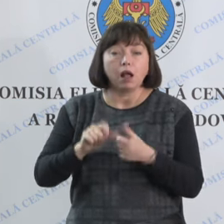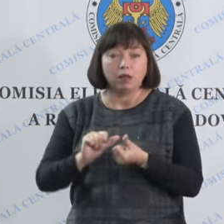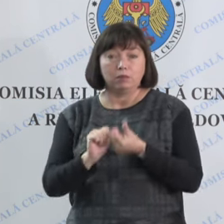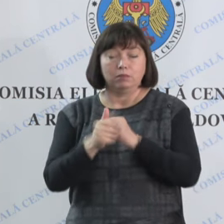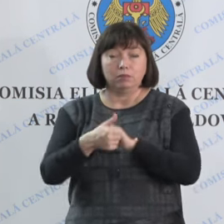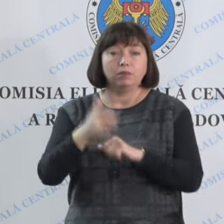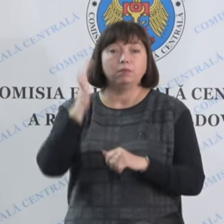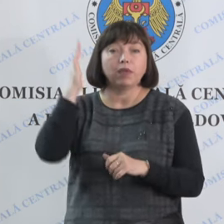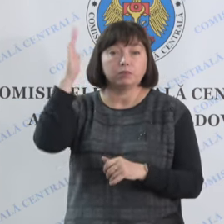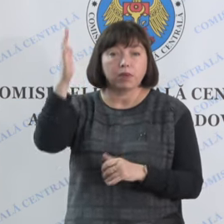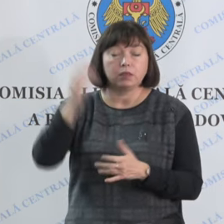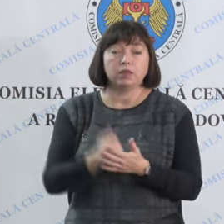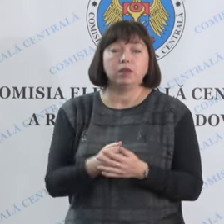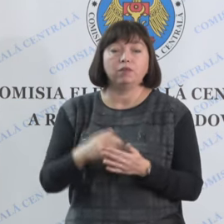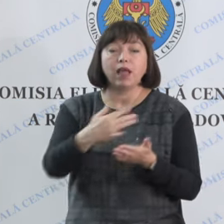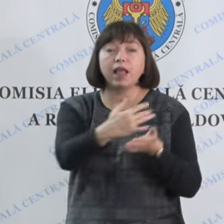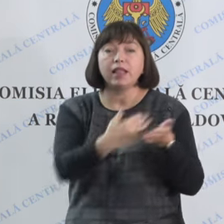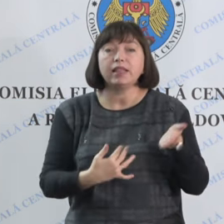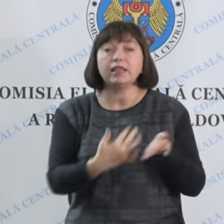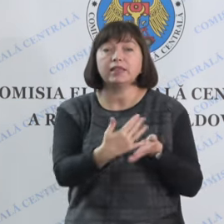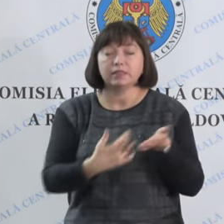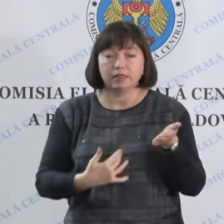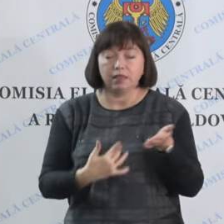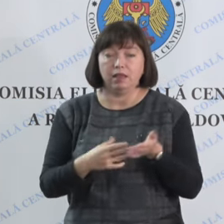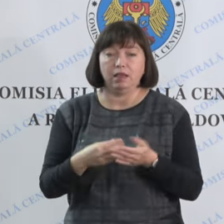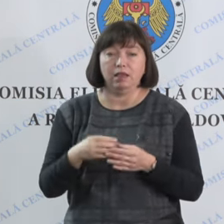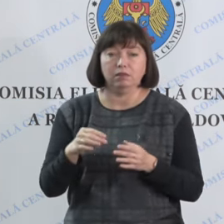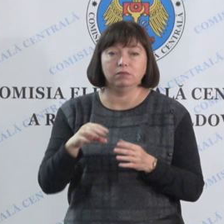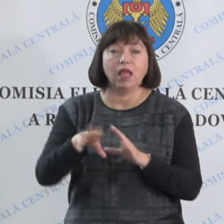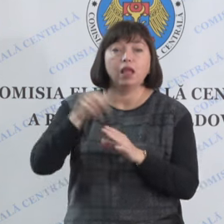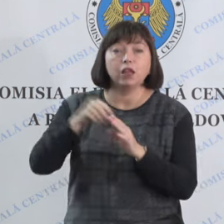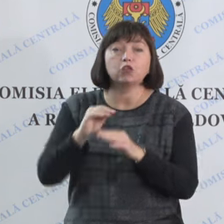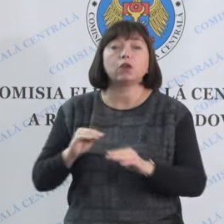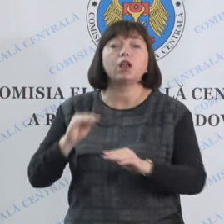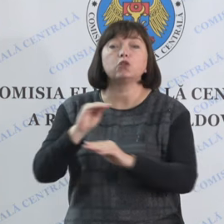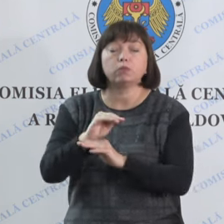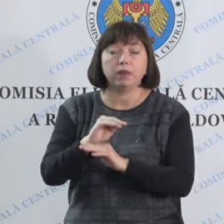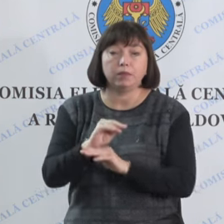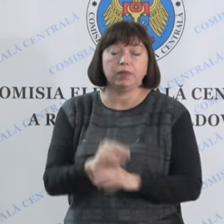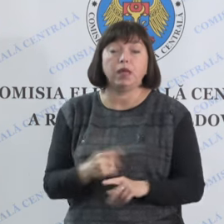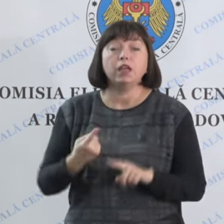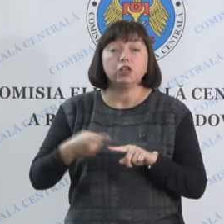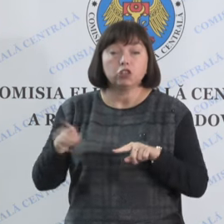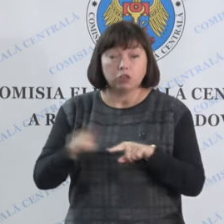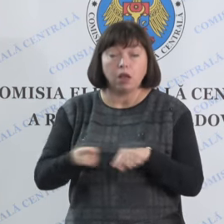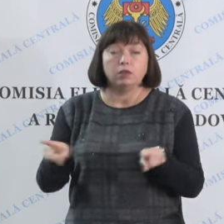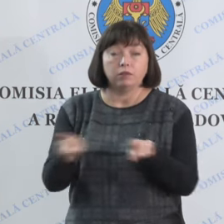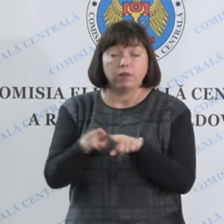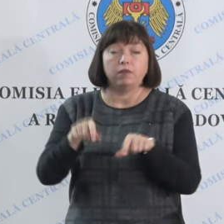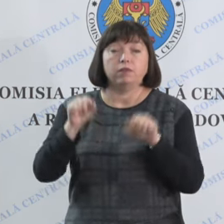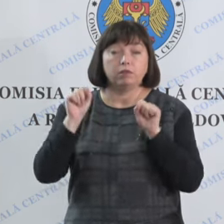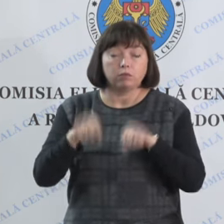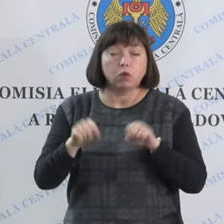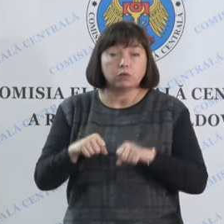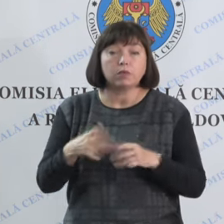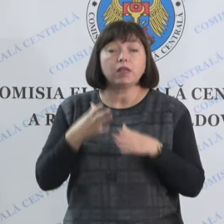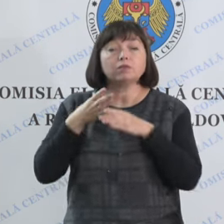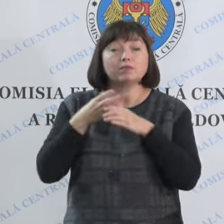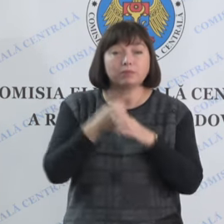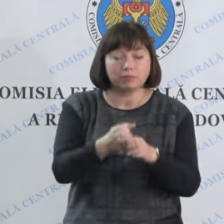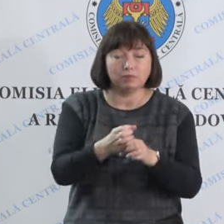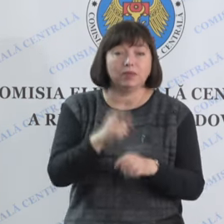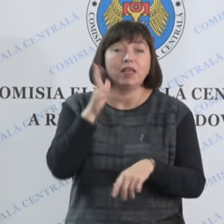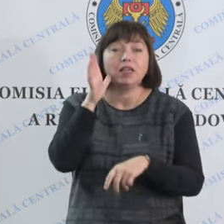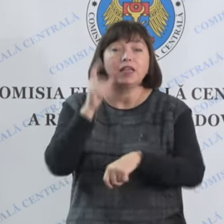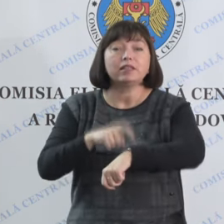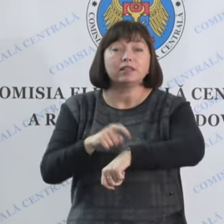în perspectivă listele electorale suplimentare. Și astfel va fi posibil să reducem din timpul dedicat